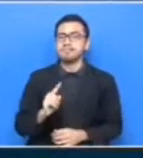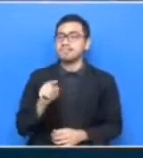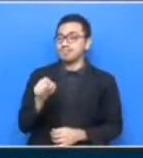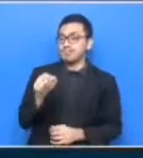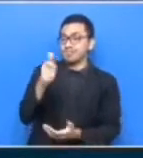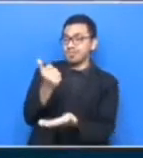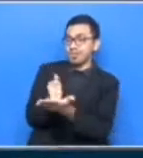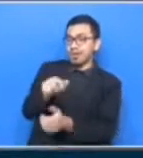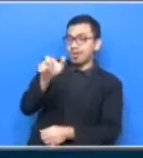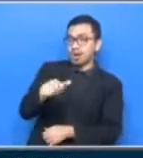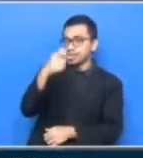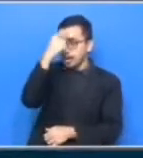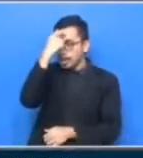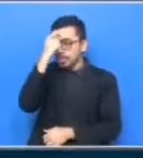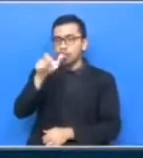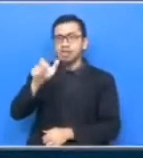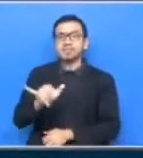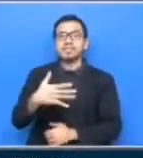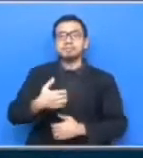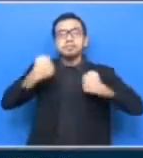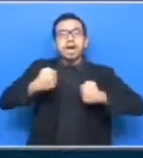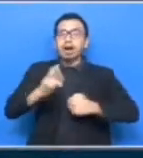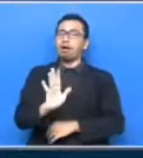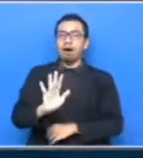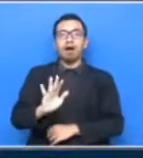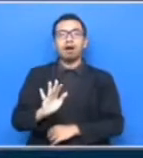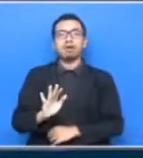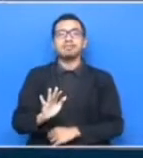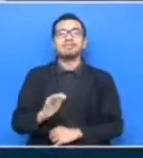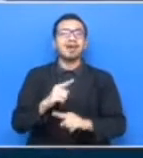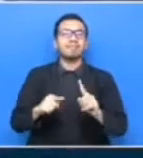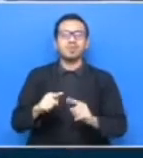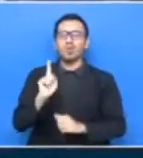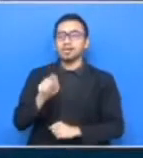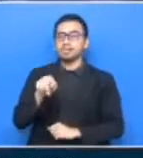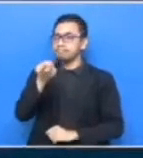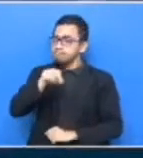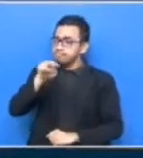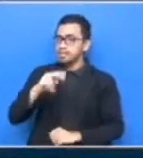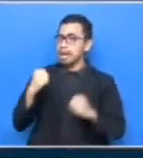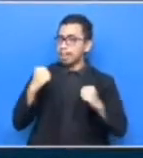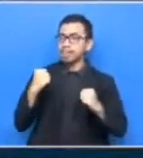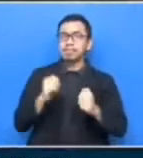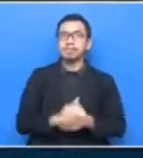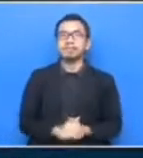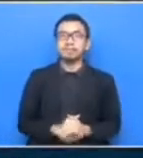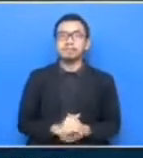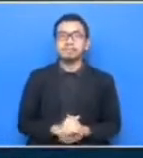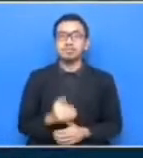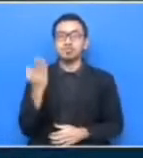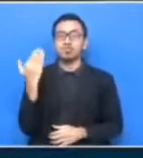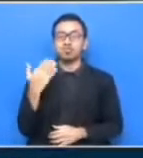tingkat kesadaran seorang pasien juga ini harus diutamakan itu awalnya kita sempat pakai kunci